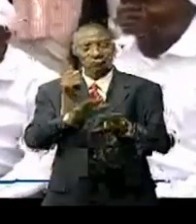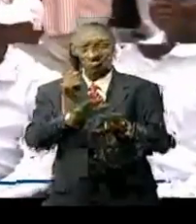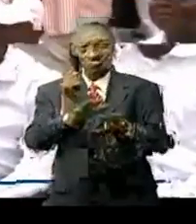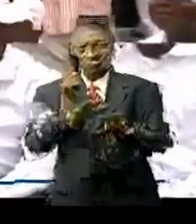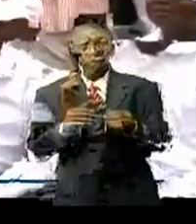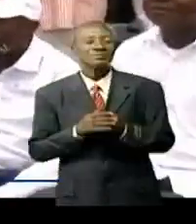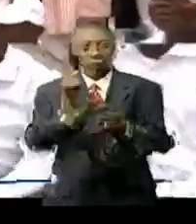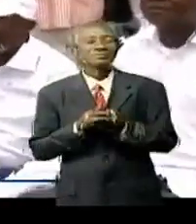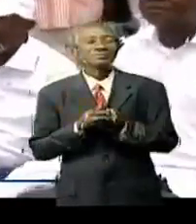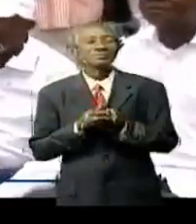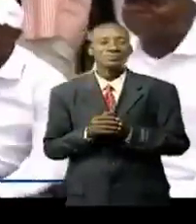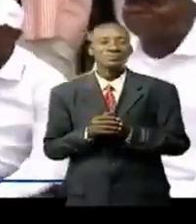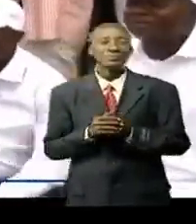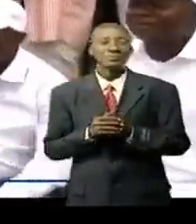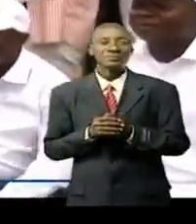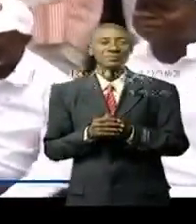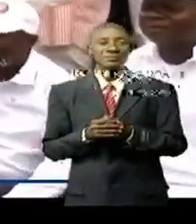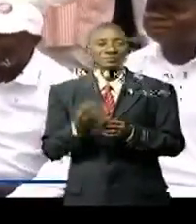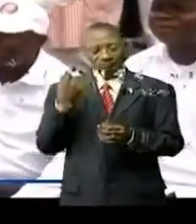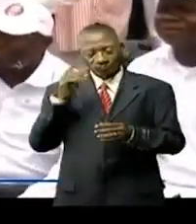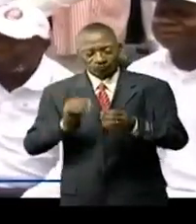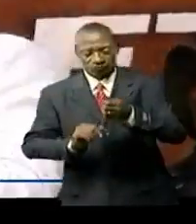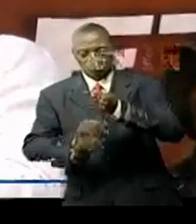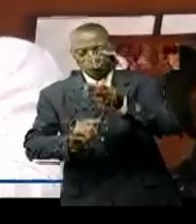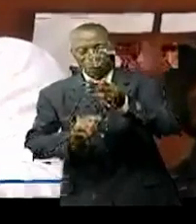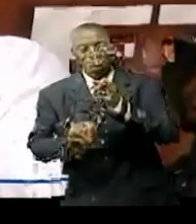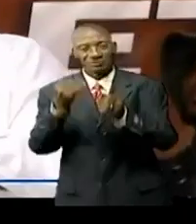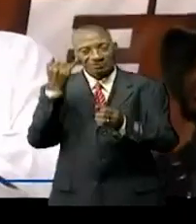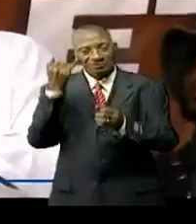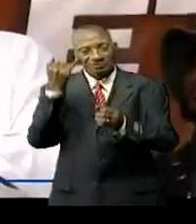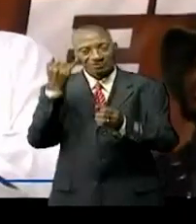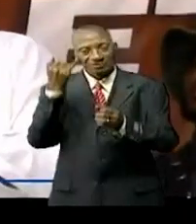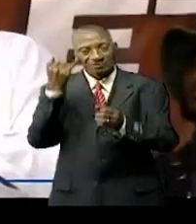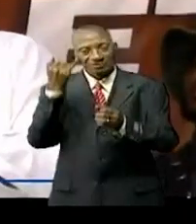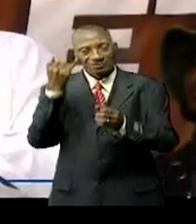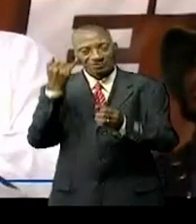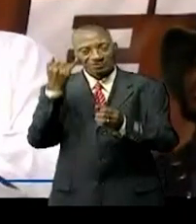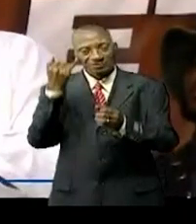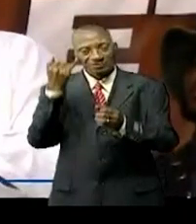d'accompagner la vision de l'État. Le deuxième point est celui de...